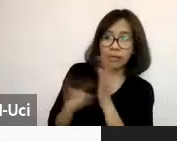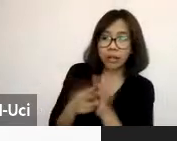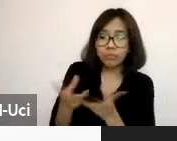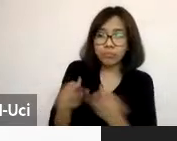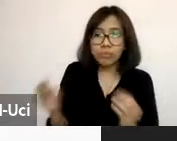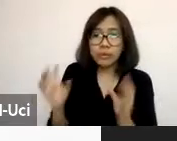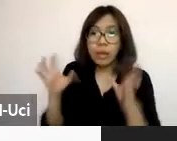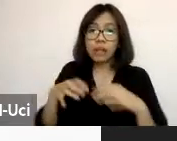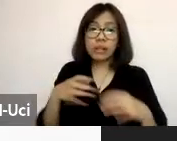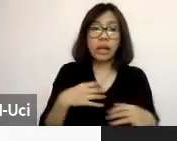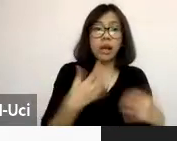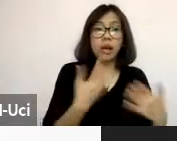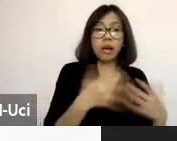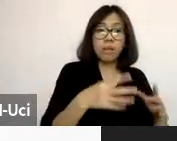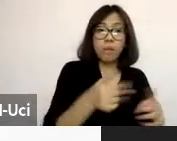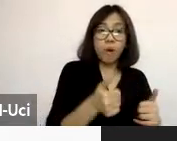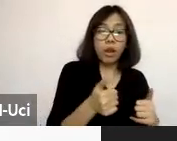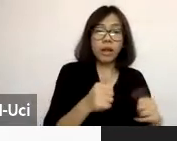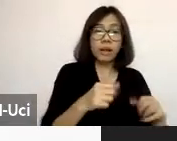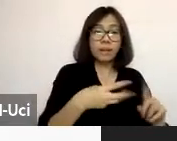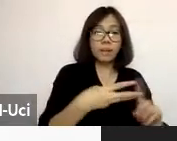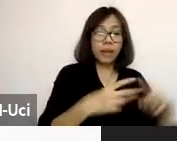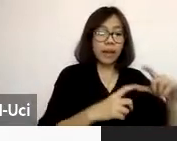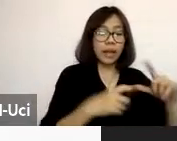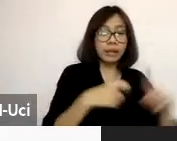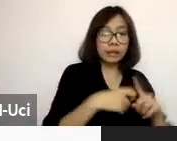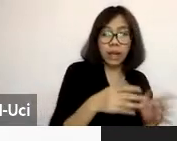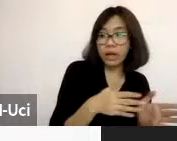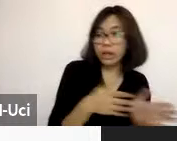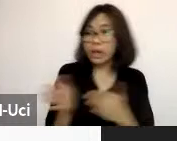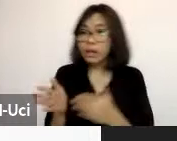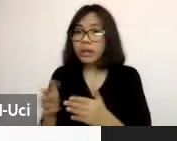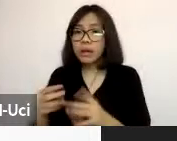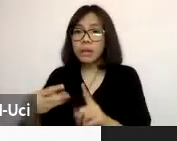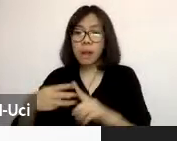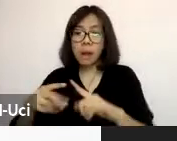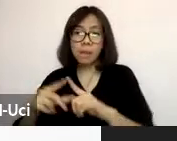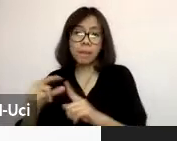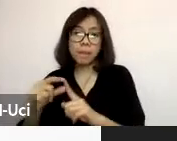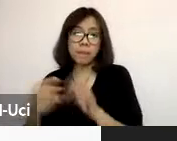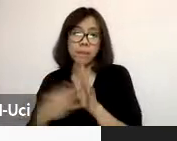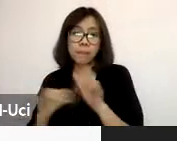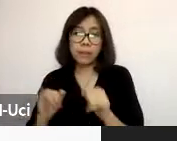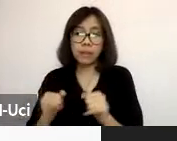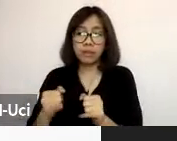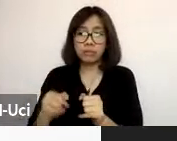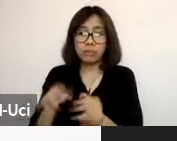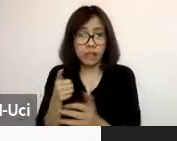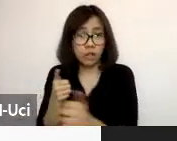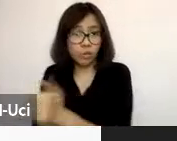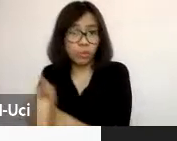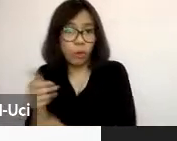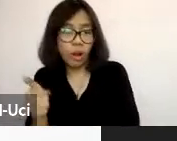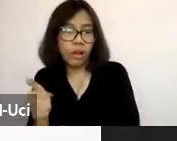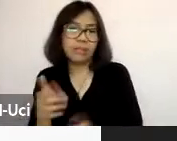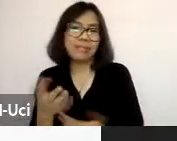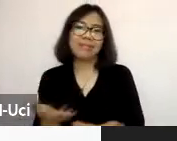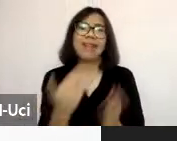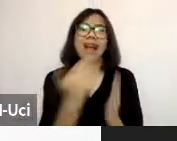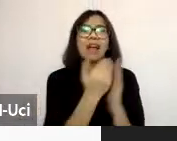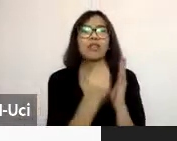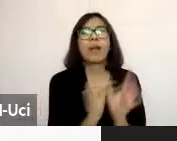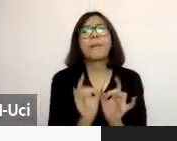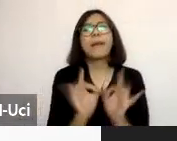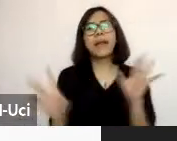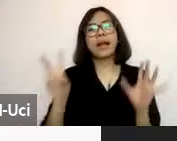terbebani Aturannya sudah beda dan papa nah sekarang yang terakhir ini tentang penyelesaian